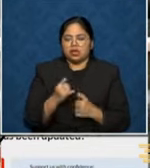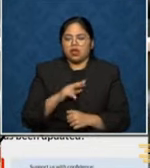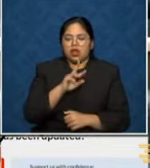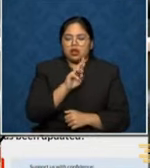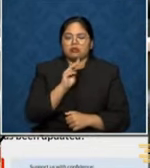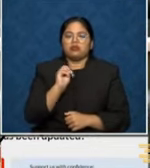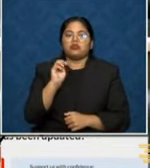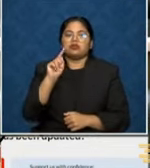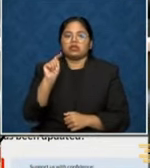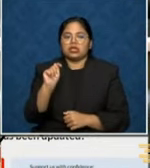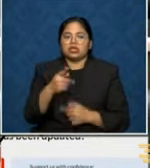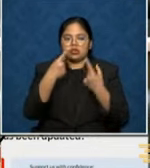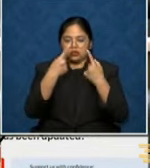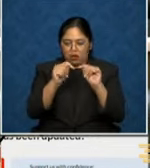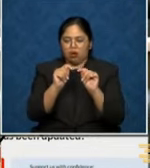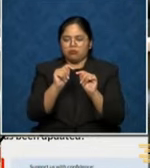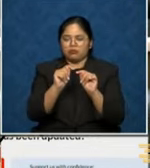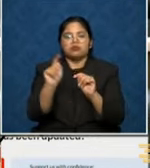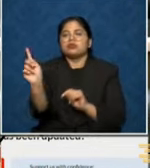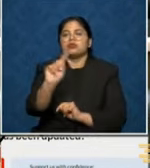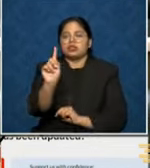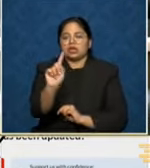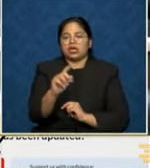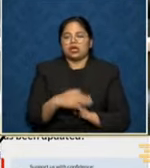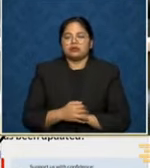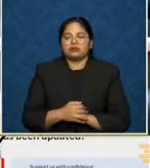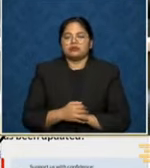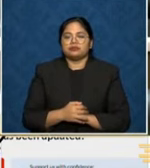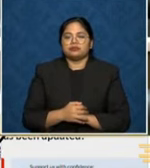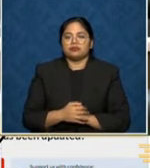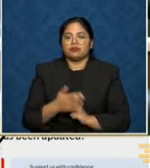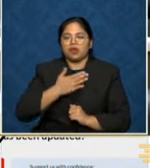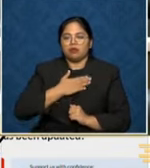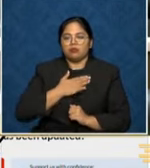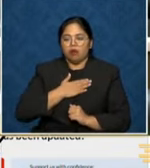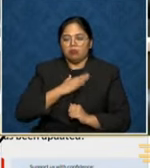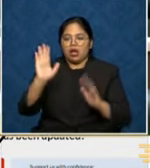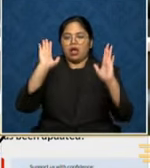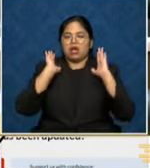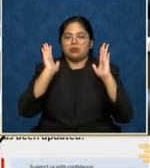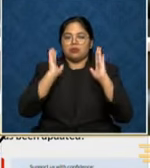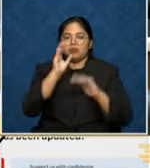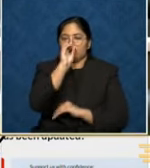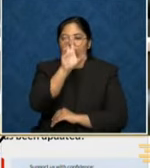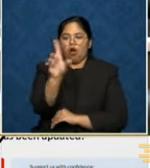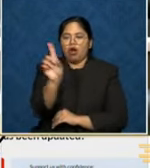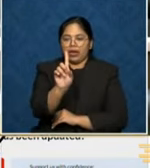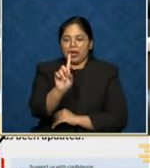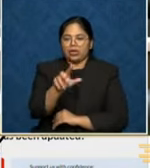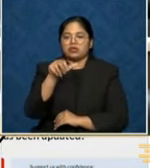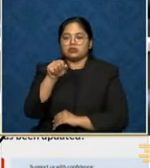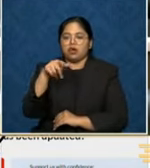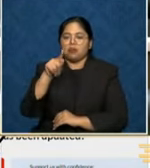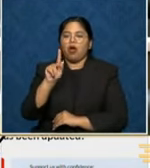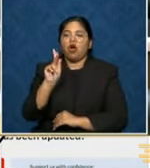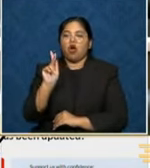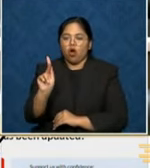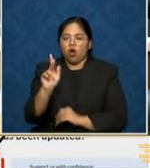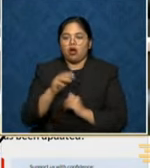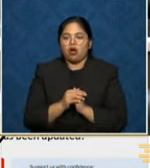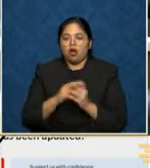เนี่ยคือผมเรียนอย่างนี้ครับท่านประธานครับที่ผมอภิปรายเนี่ยผมบอกว่าสปก.หมายถึงว่